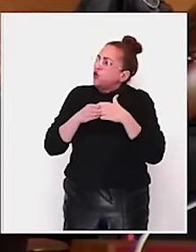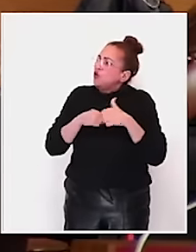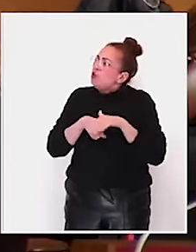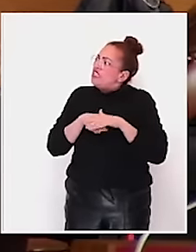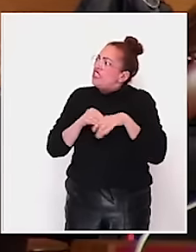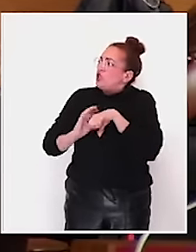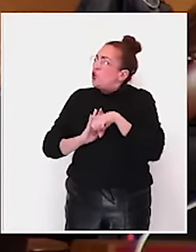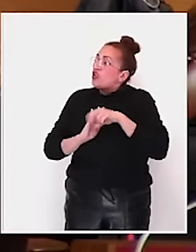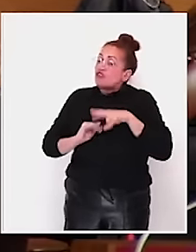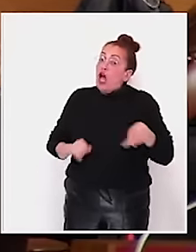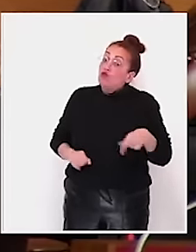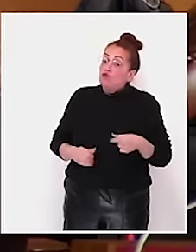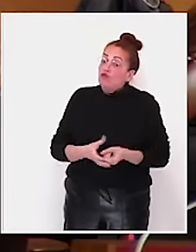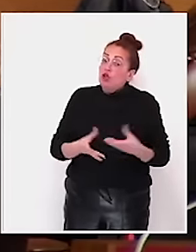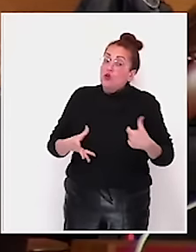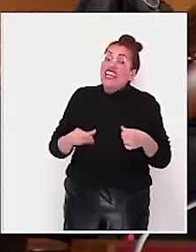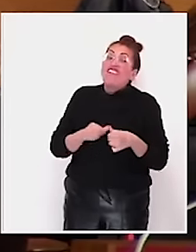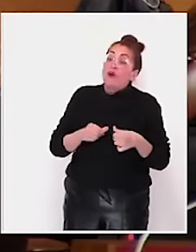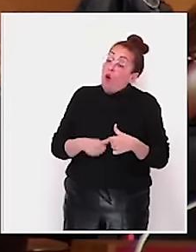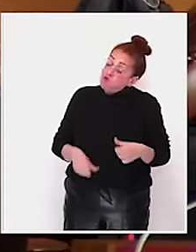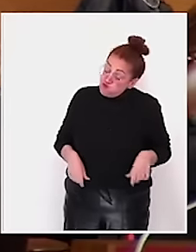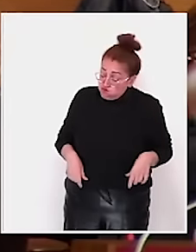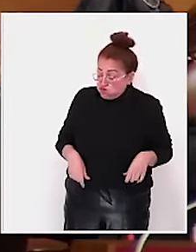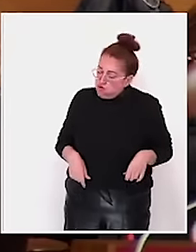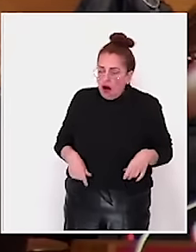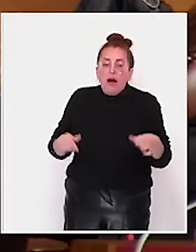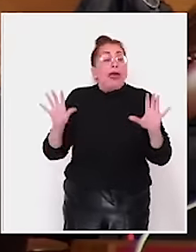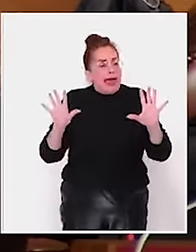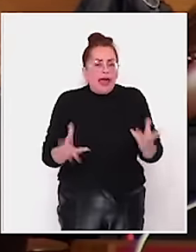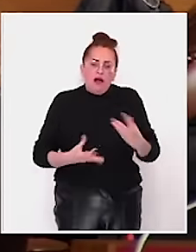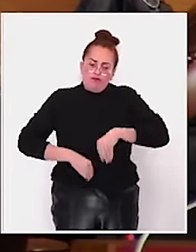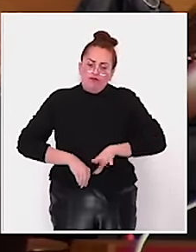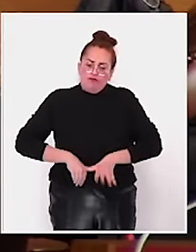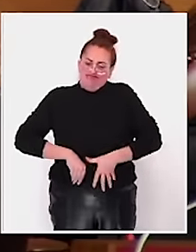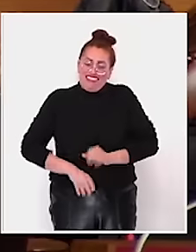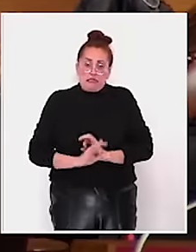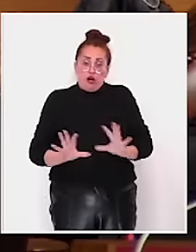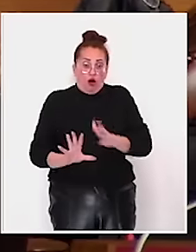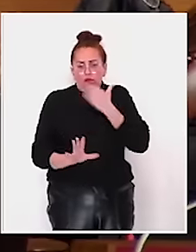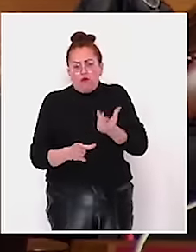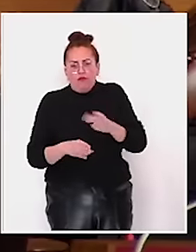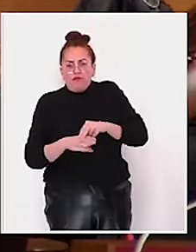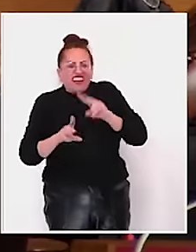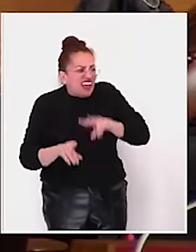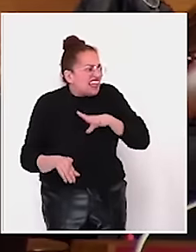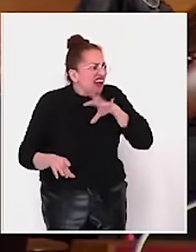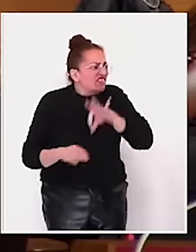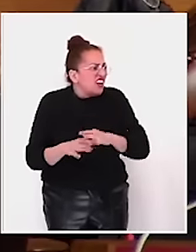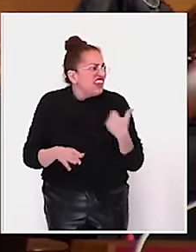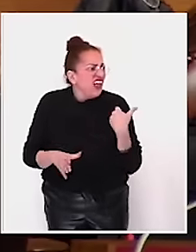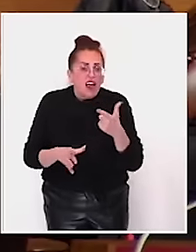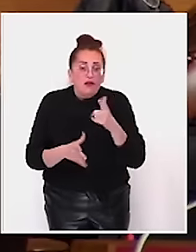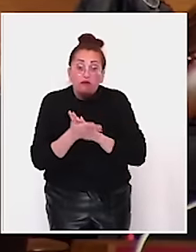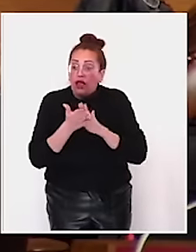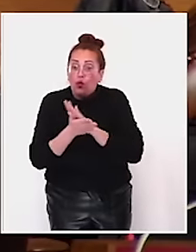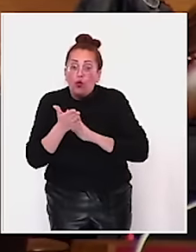de super, mais bon. Par prudence, vu qu'on ne maîtrise pas, on préfère faire du NPPV. Et juste, je précise, parce que je crois que j'ai raté un autre vote